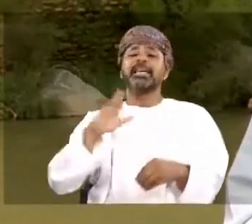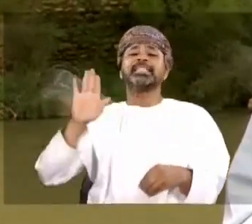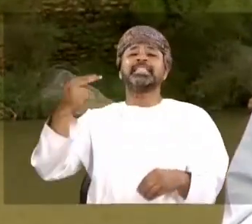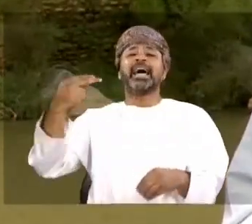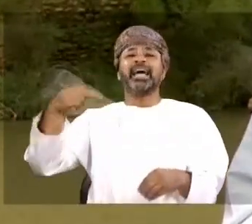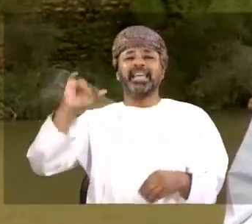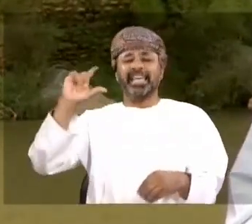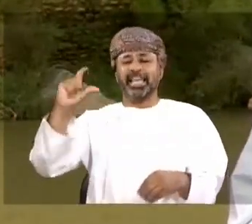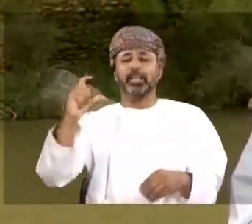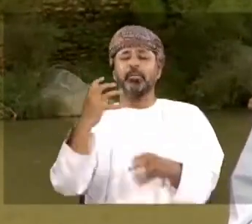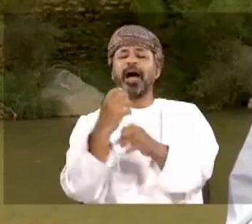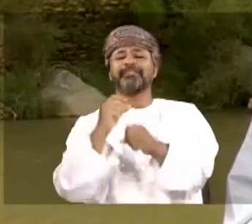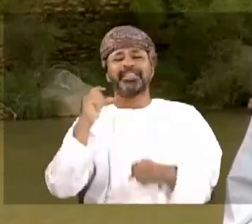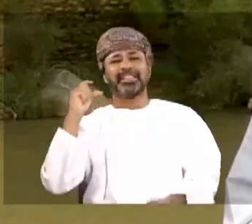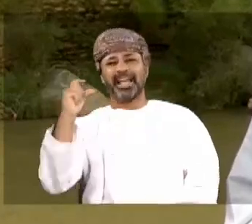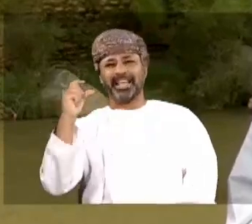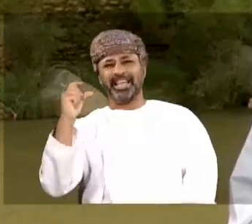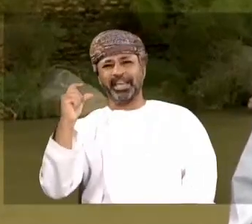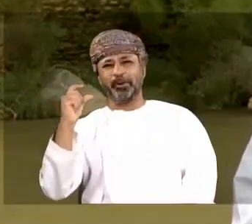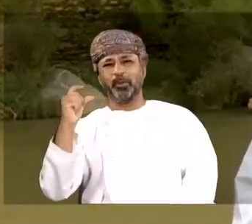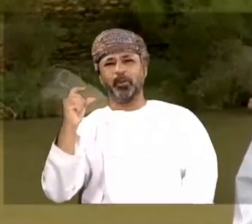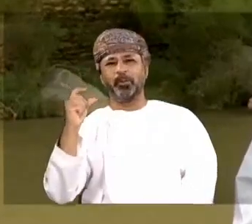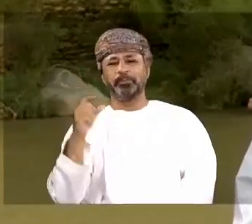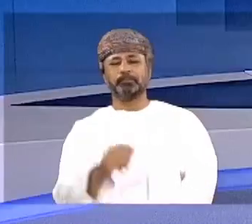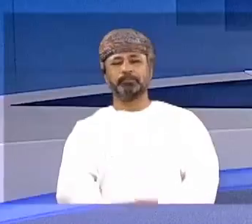الهنائي، محافظة الداخلية.